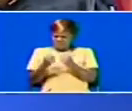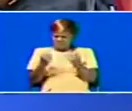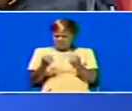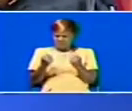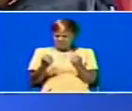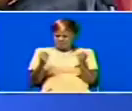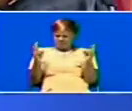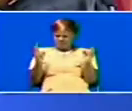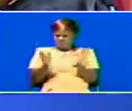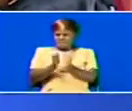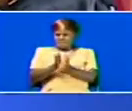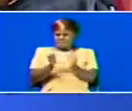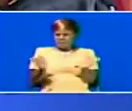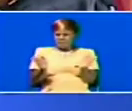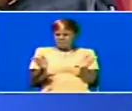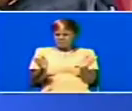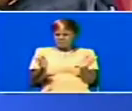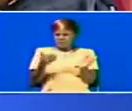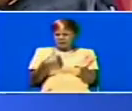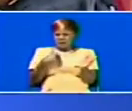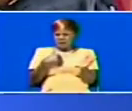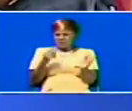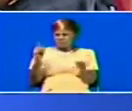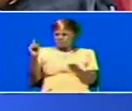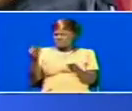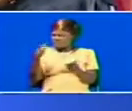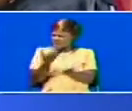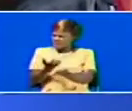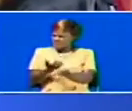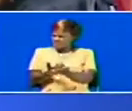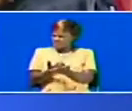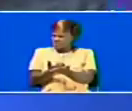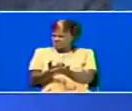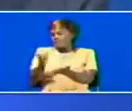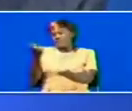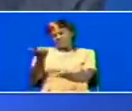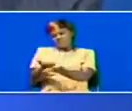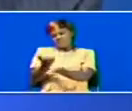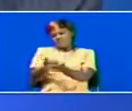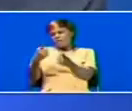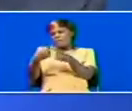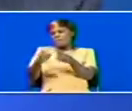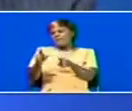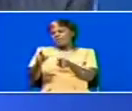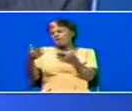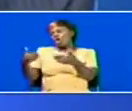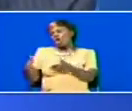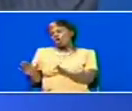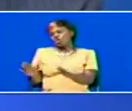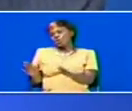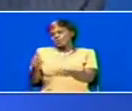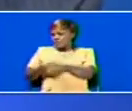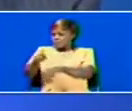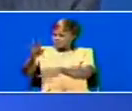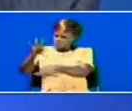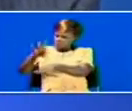na unakuta wananchi wameshikilia maganda ya risasi, ile ni ushahidi pia huwa? Naam, ile huwa ni ushahidi, lakini unaupoteza